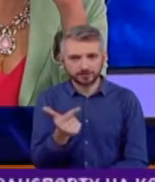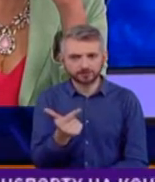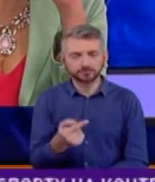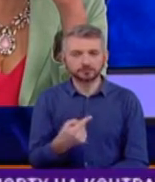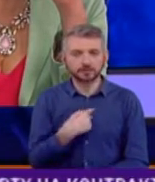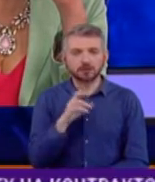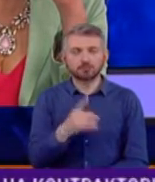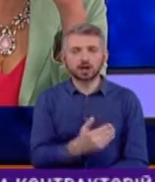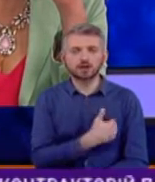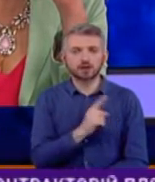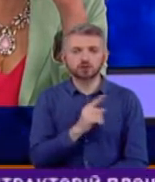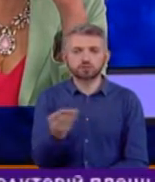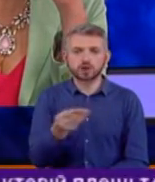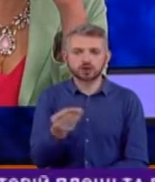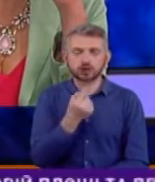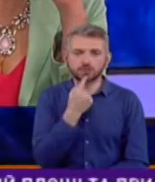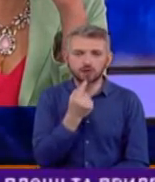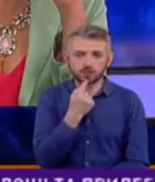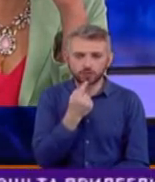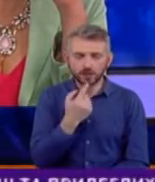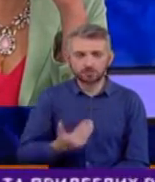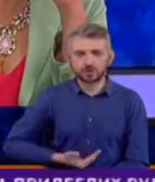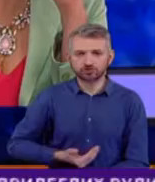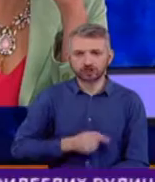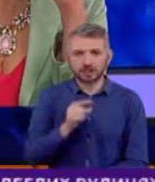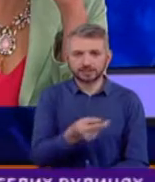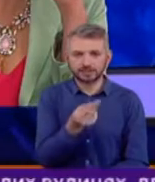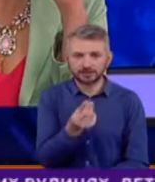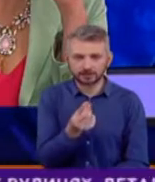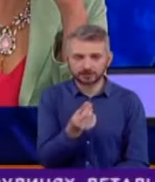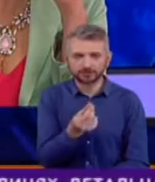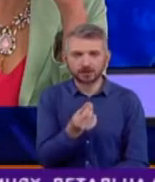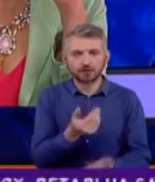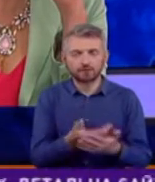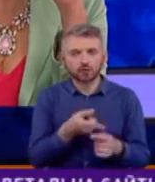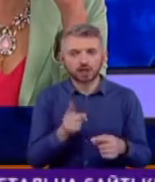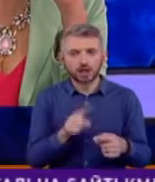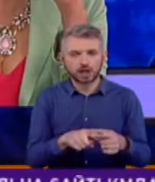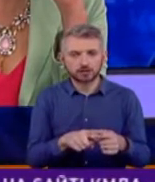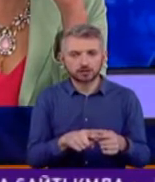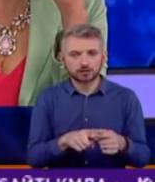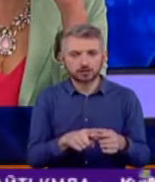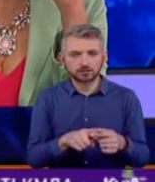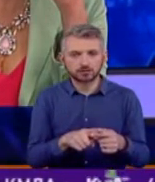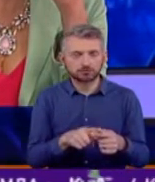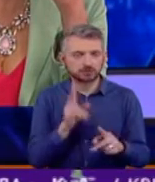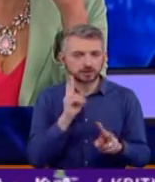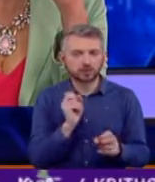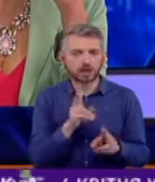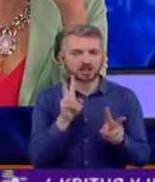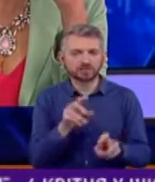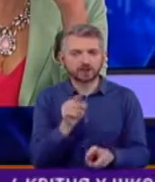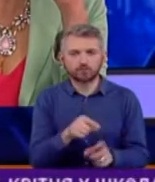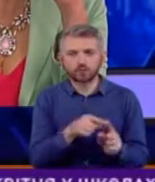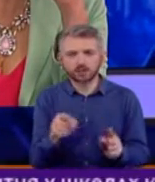гривень. Я би хотів, щоб Порошенко спробував пожити на ці гроші. И вот это, у меня нет слова, как назвать его, за